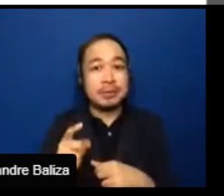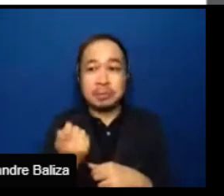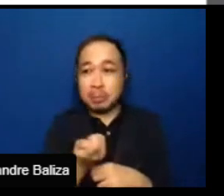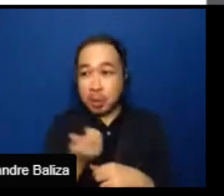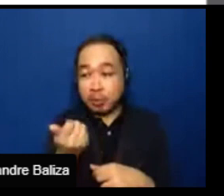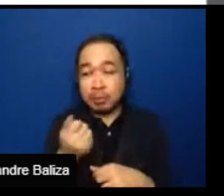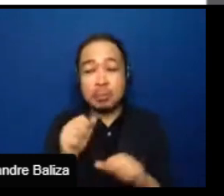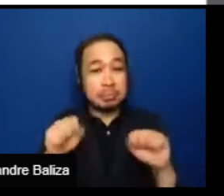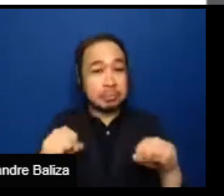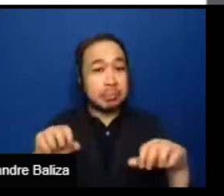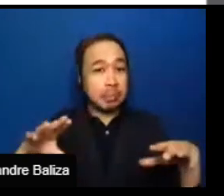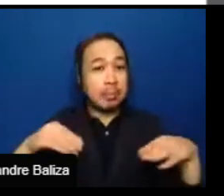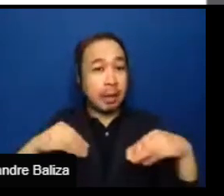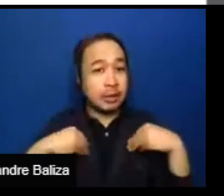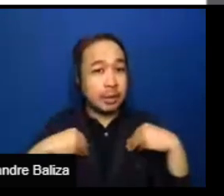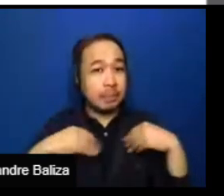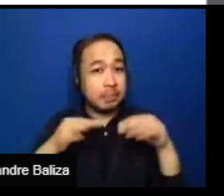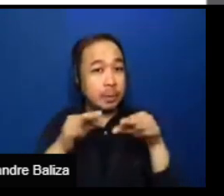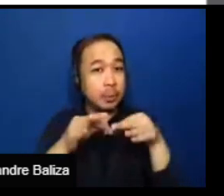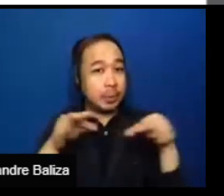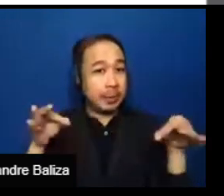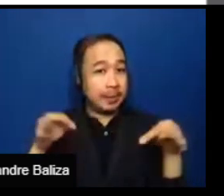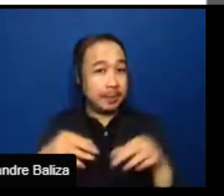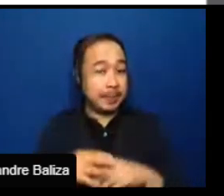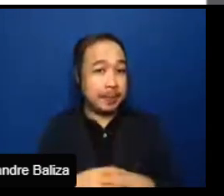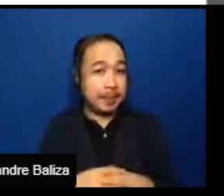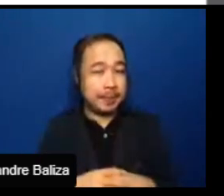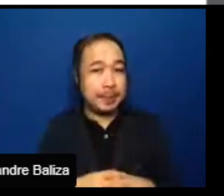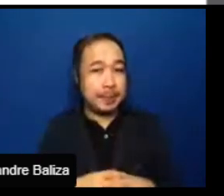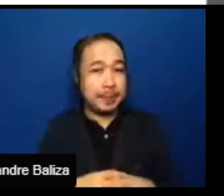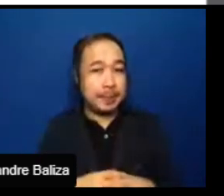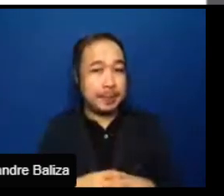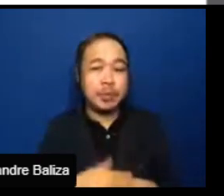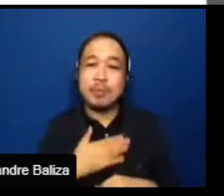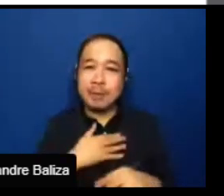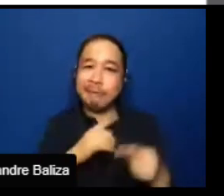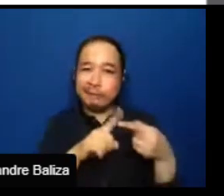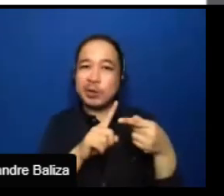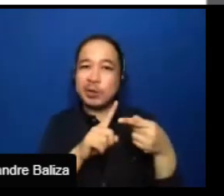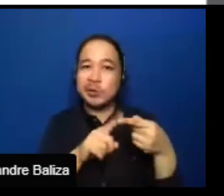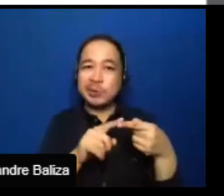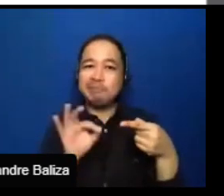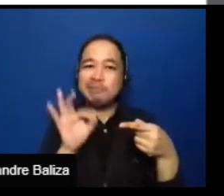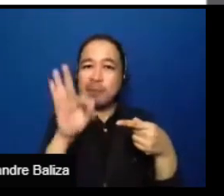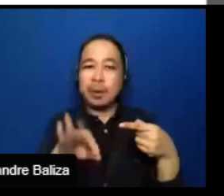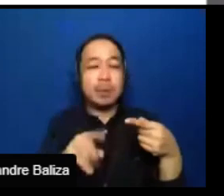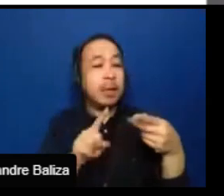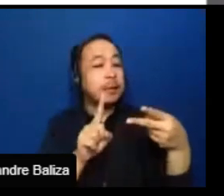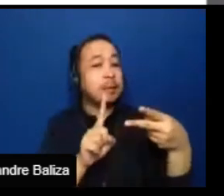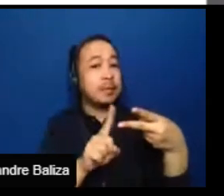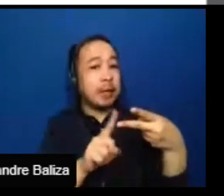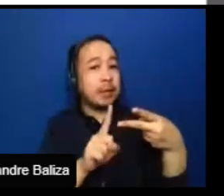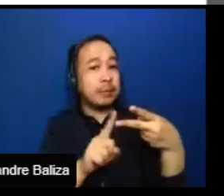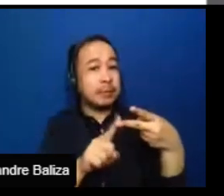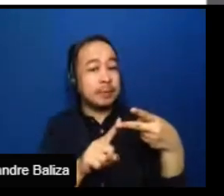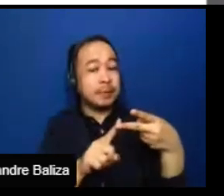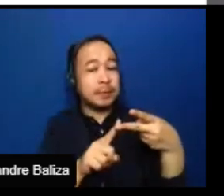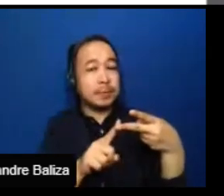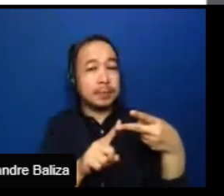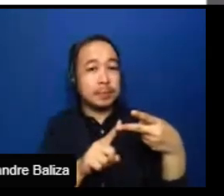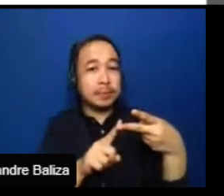Exactly. Это первое. И второе, чисто